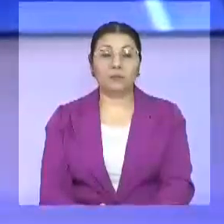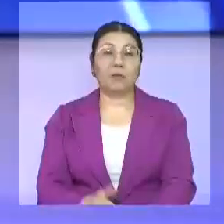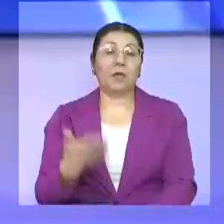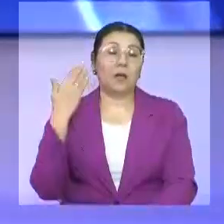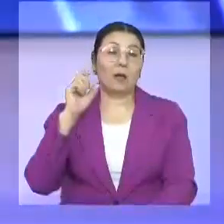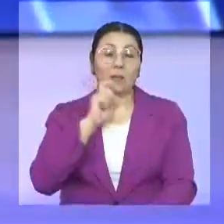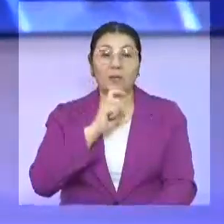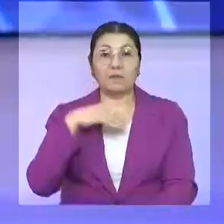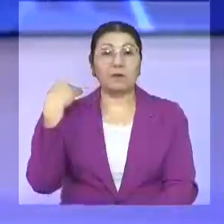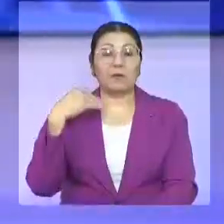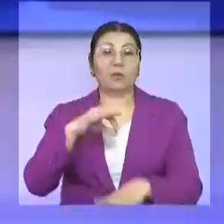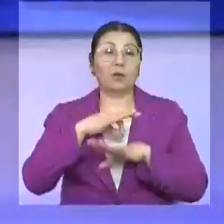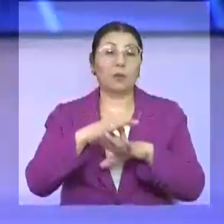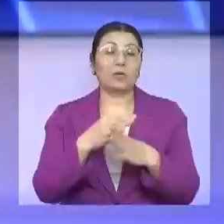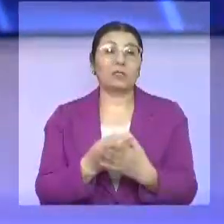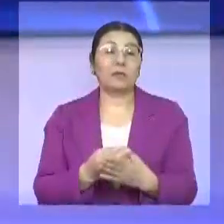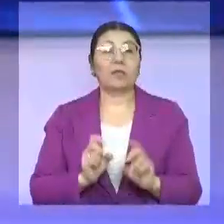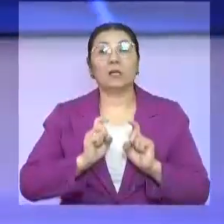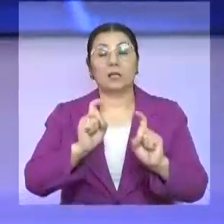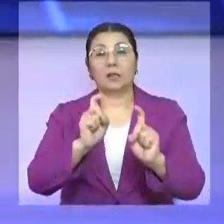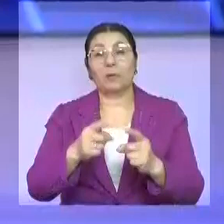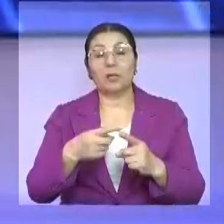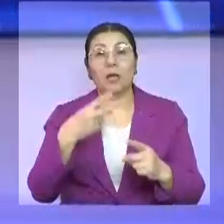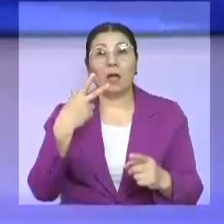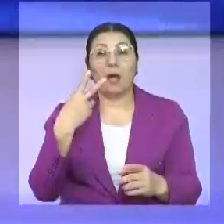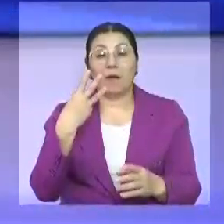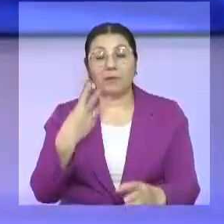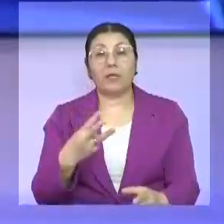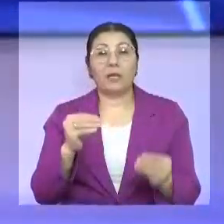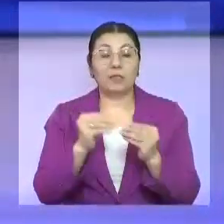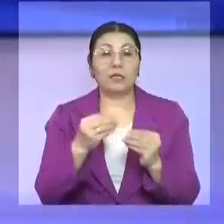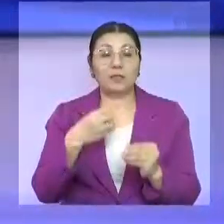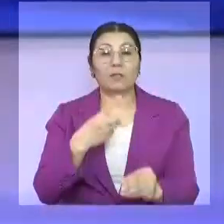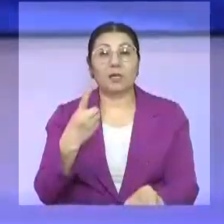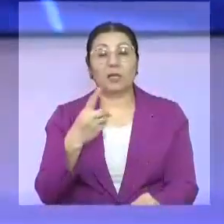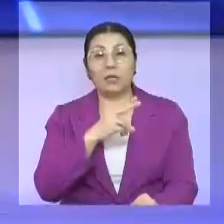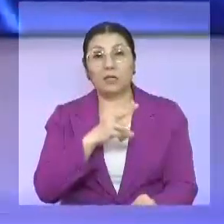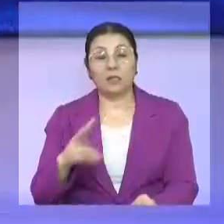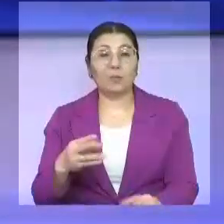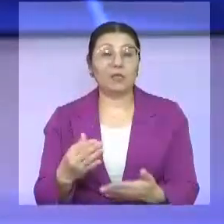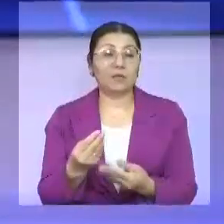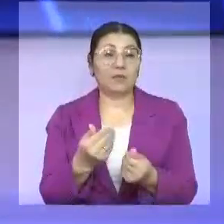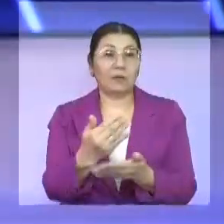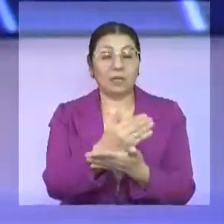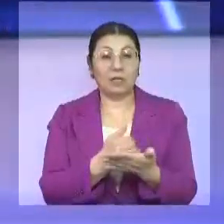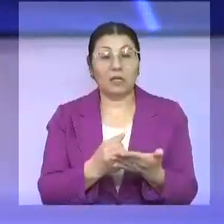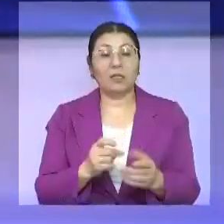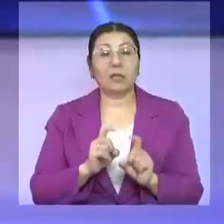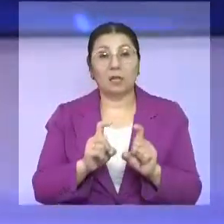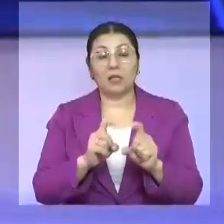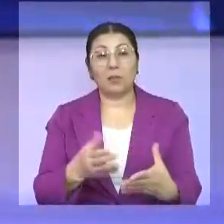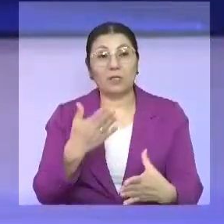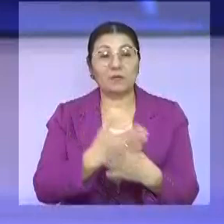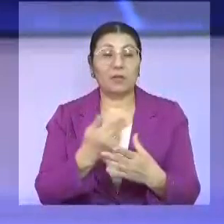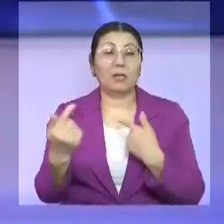Минувшее воскресенье в Актобе прошел массовый забег на дистанции в 3, 10 и 21 километр. Деньги, собранные от благотворительного марафона, пойдут на